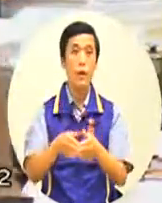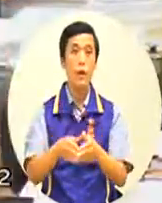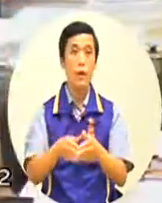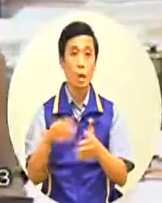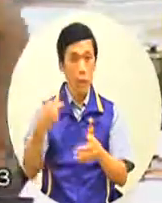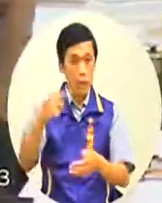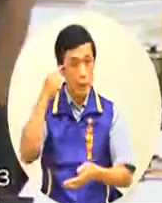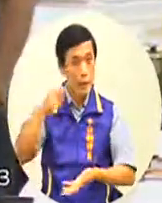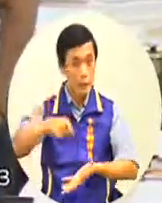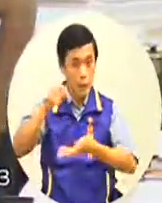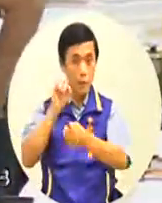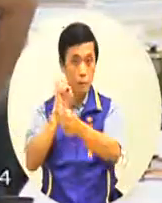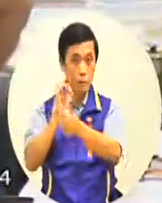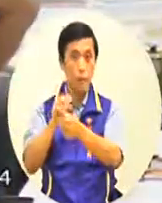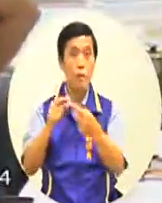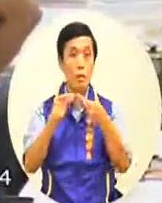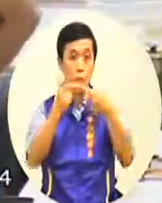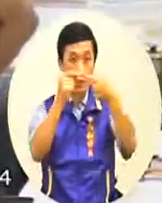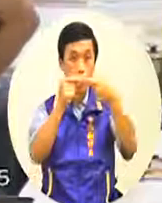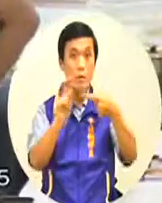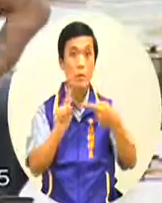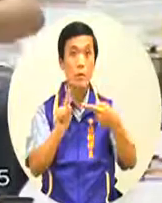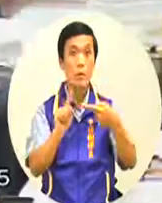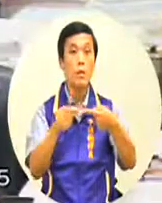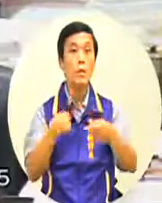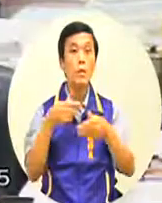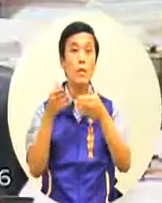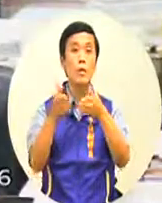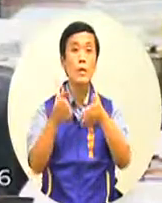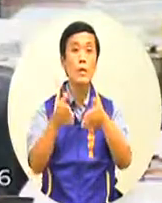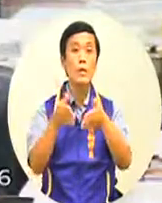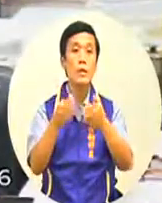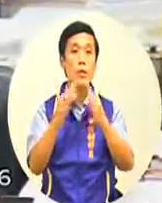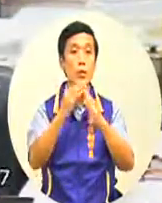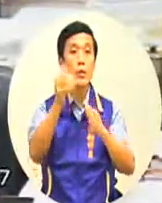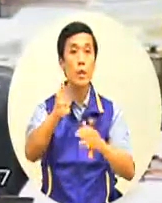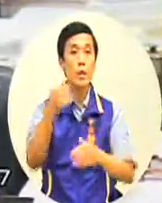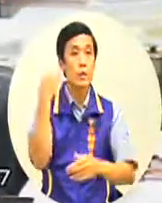议。第一个就是说，我想我对那个